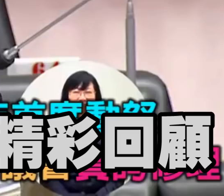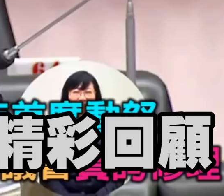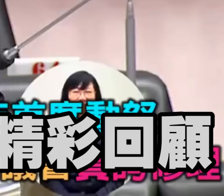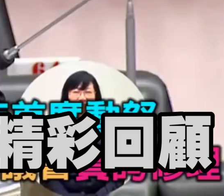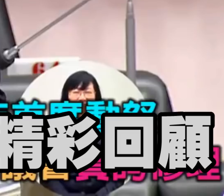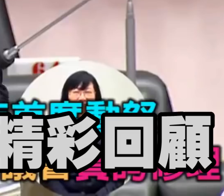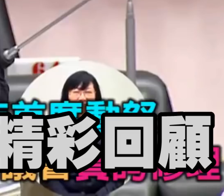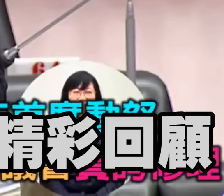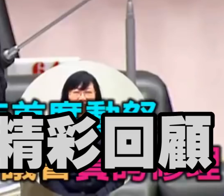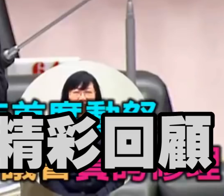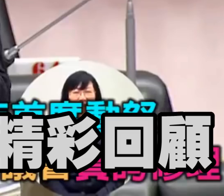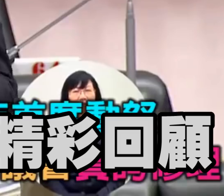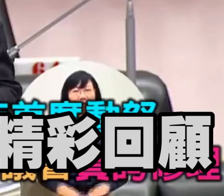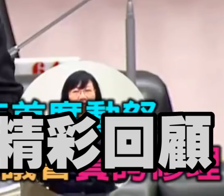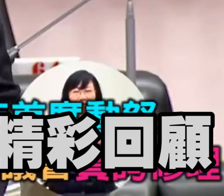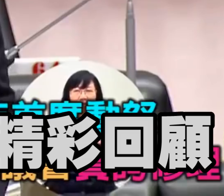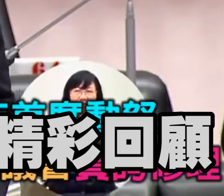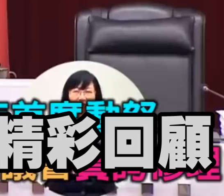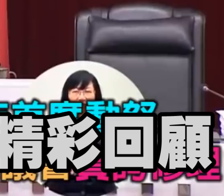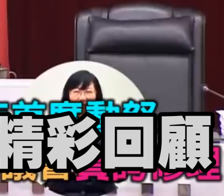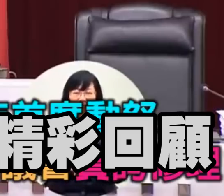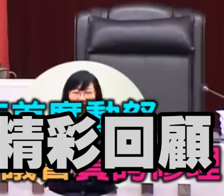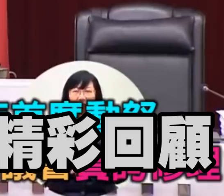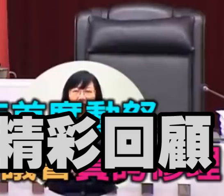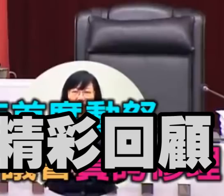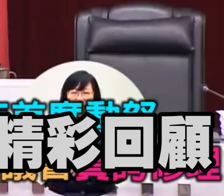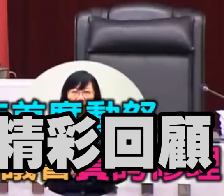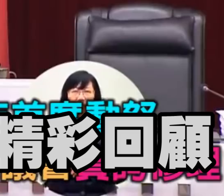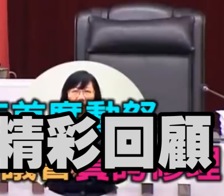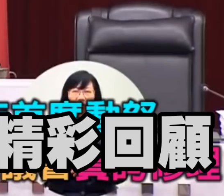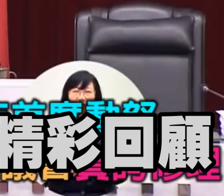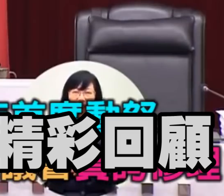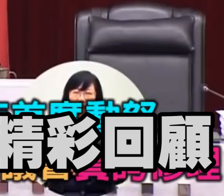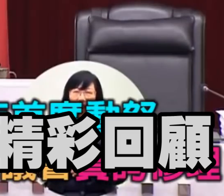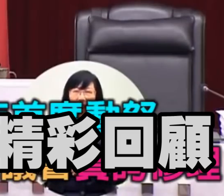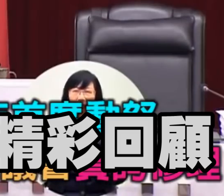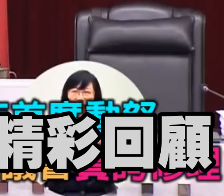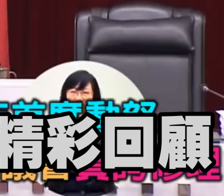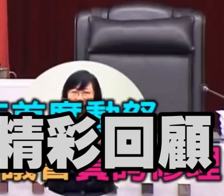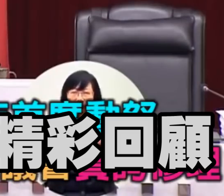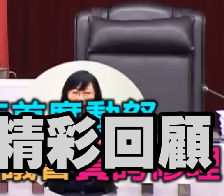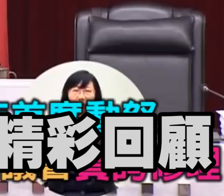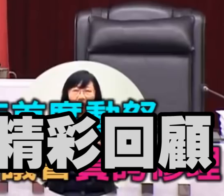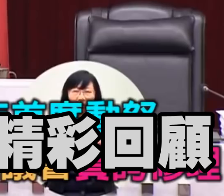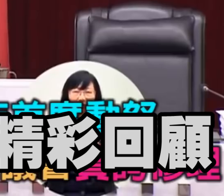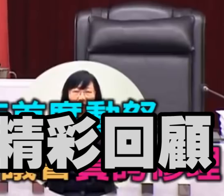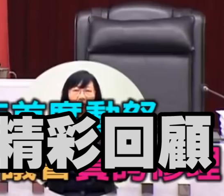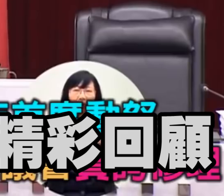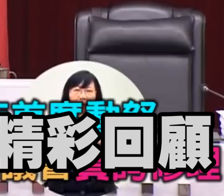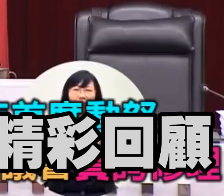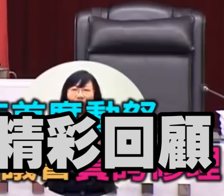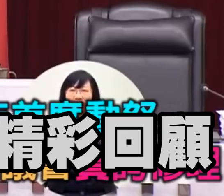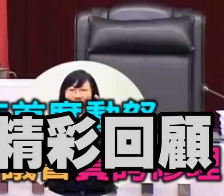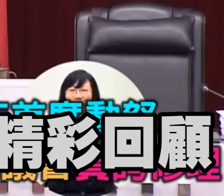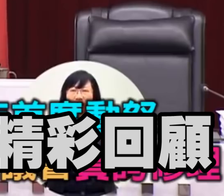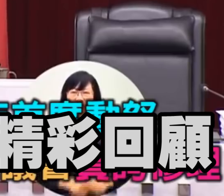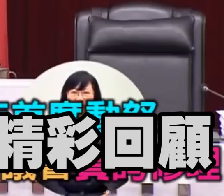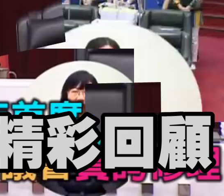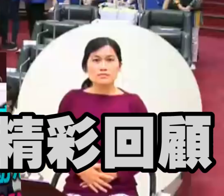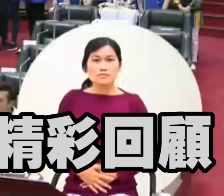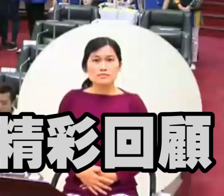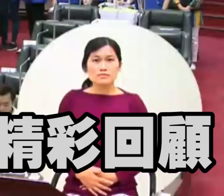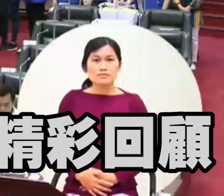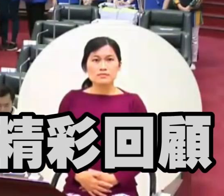好了，那今天大家就搞清楚了，搞清楚状况，为即马去能开始辩论不要紧，没关系。就辩